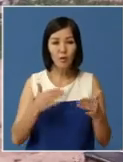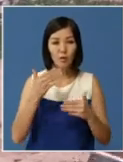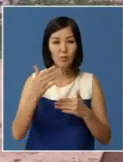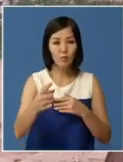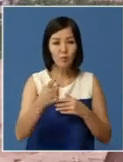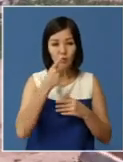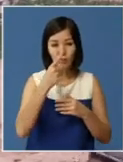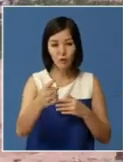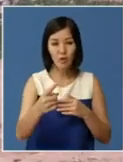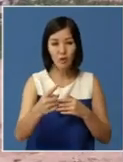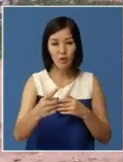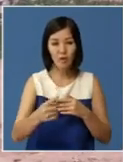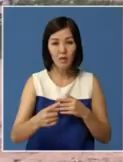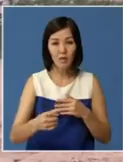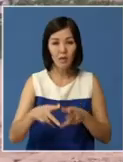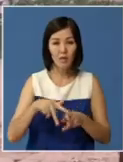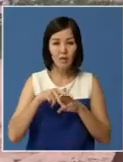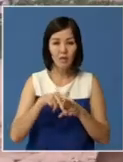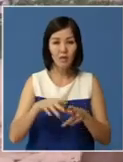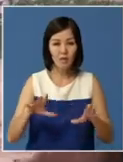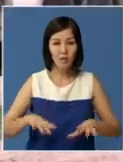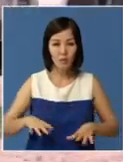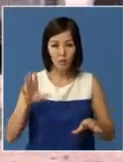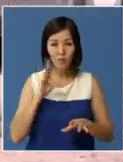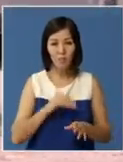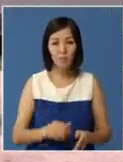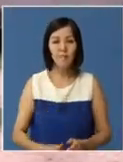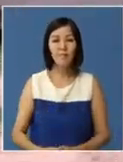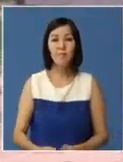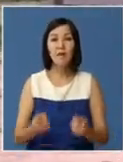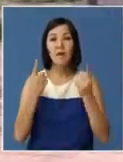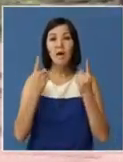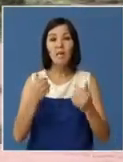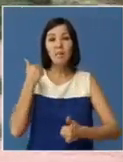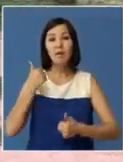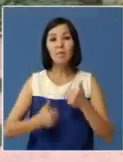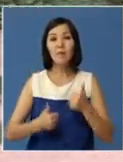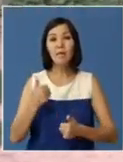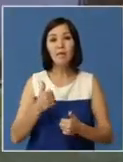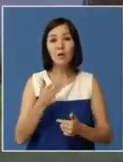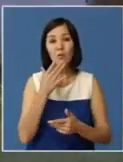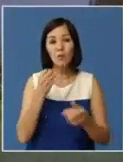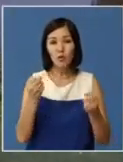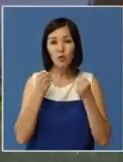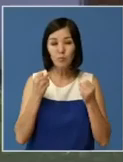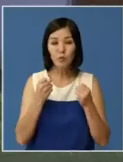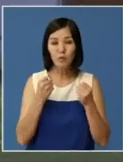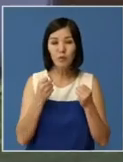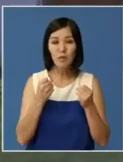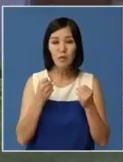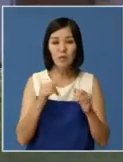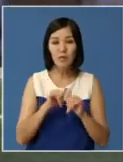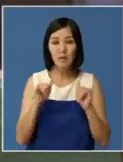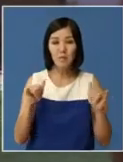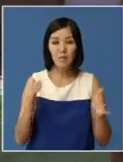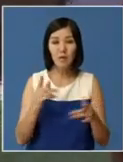ұзаққа желіп шоқырумен шығамын. Аламан бәйге ұлттық спорт ауқымының кеңейгендігінің көрінісі. Айта кетейік,